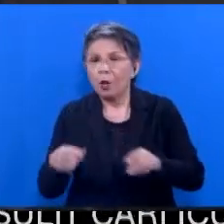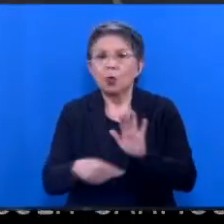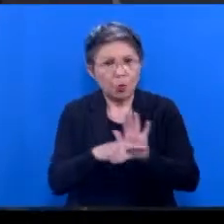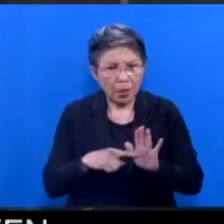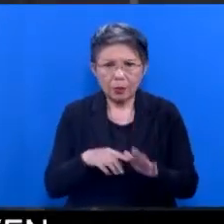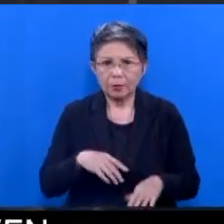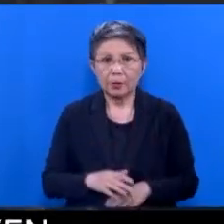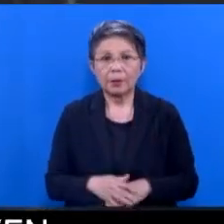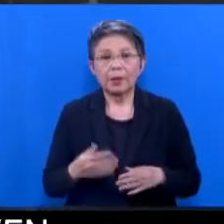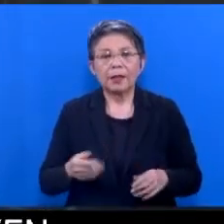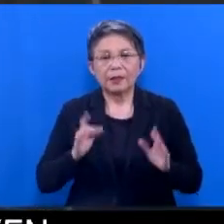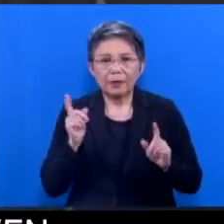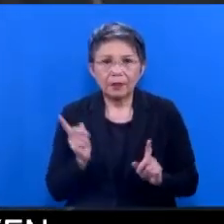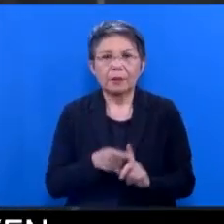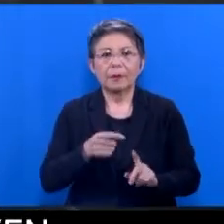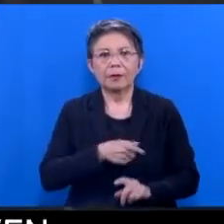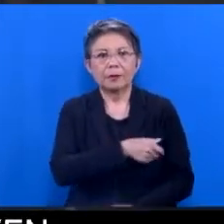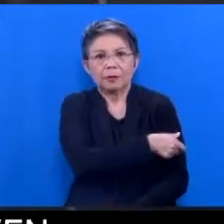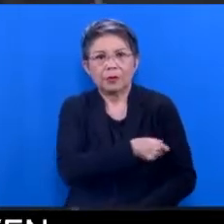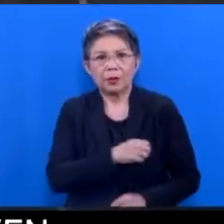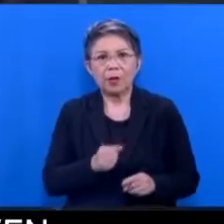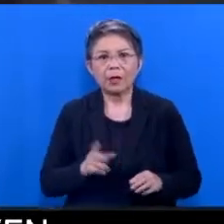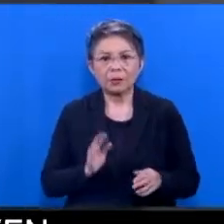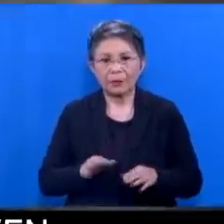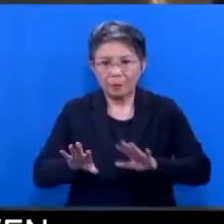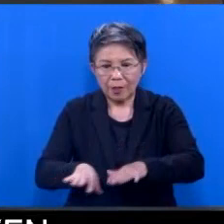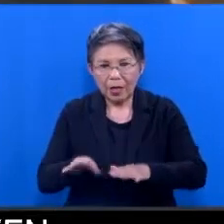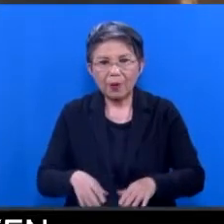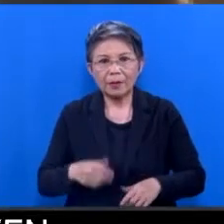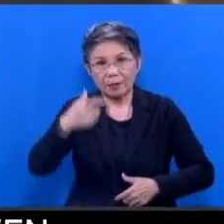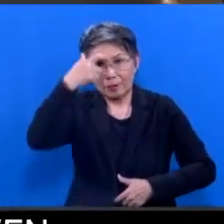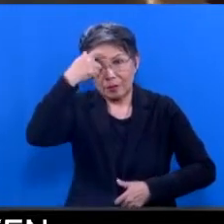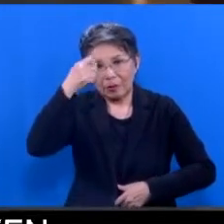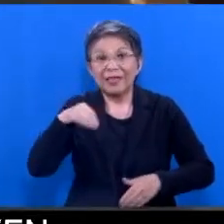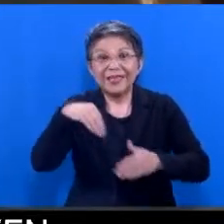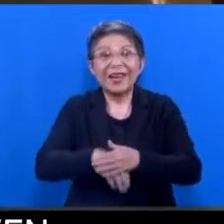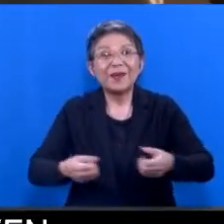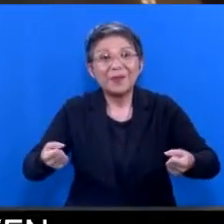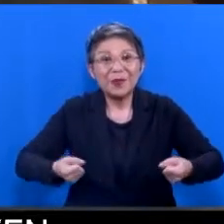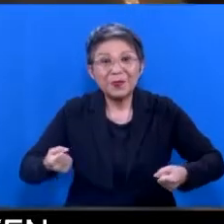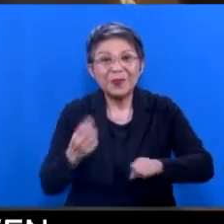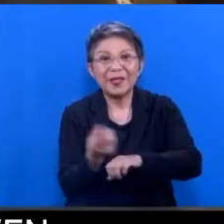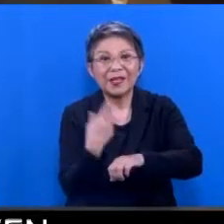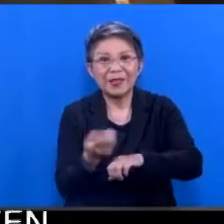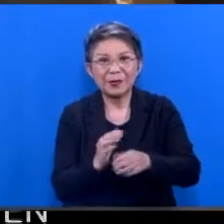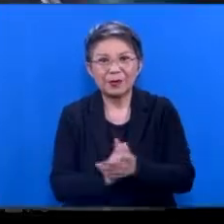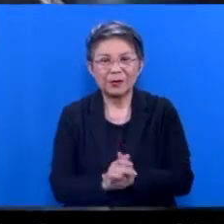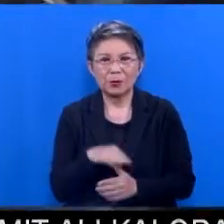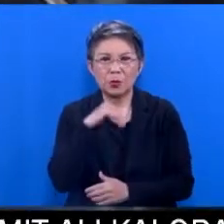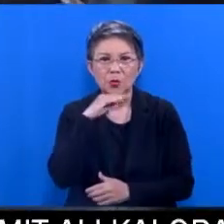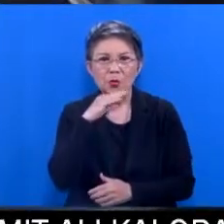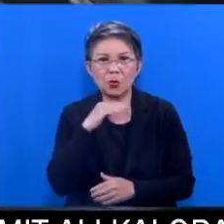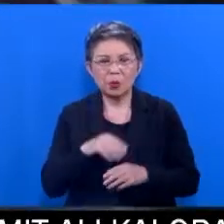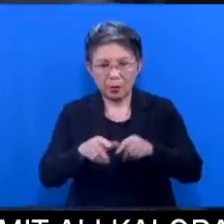sebagian pasien di dalam ambulans lantaran ruang IGD untuk melakukan tindakan darurat sudah penuh. Sambil menunggu